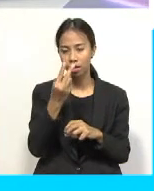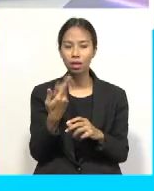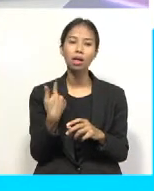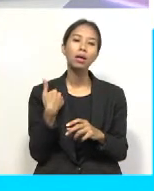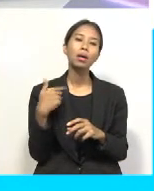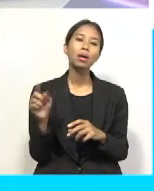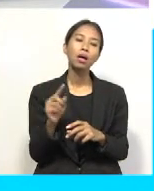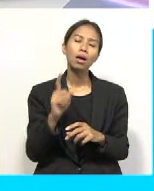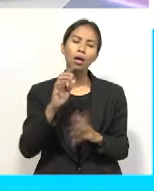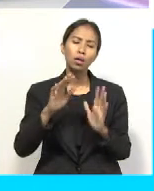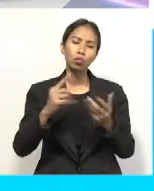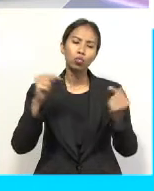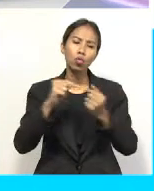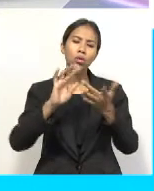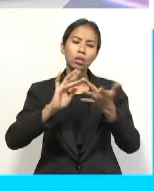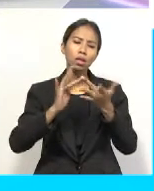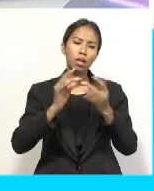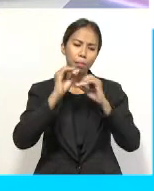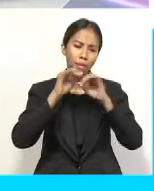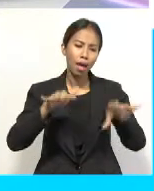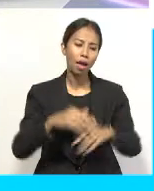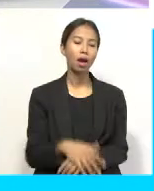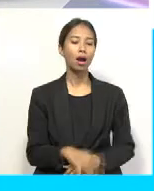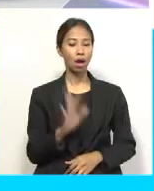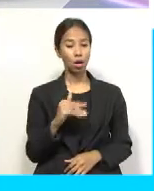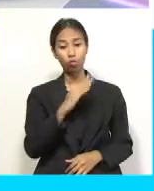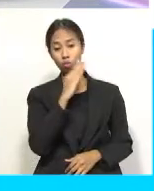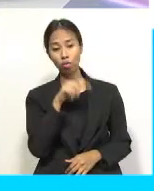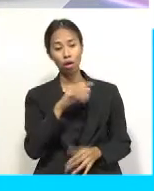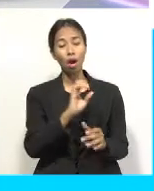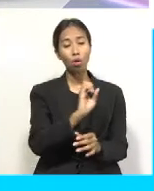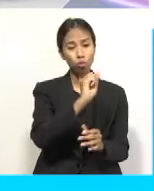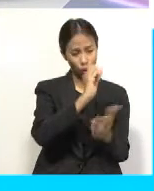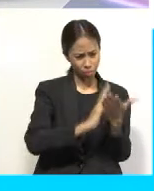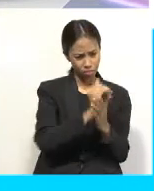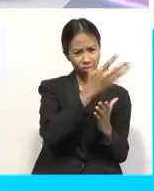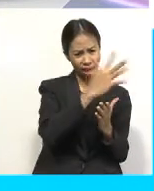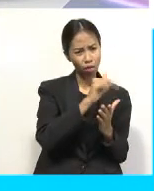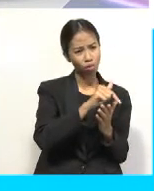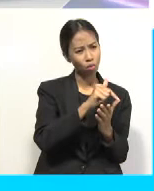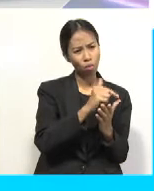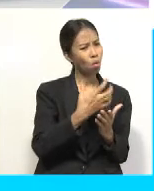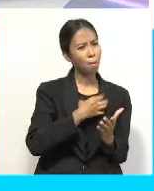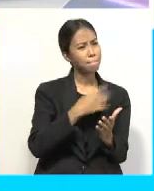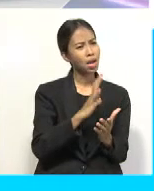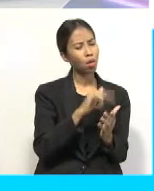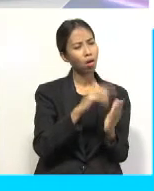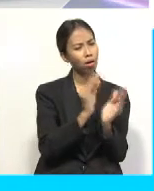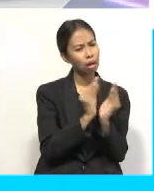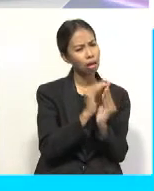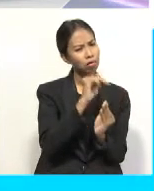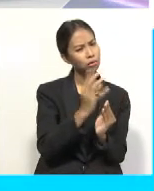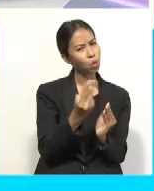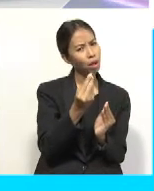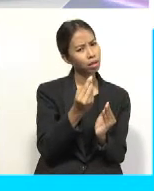น์เด็กๆเริ่มออกมาถามกันแล้วว่าสำหรับคนที่สละสิทธิ์ในอันดับหรือว่าคณะที่เขาอยากจะเลือกเนี่ยและสละสิทธิ์มีคะแนนประมาณเท่า